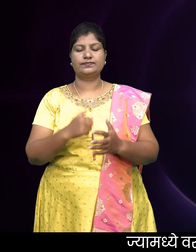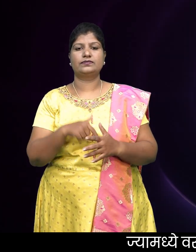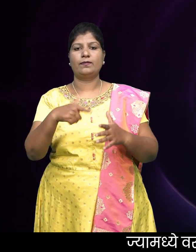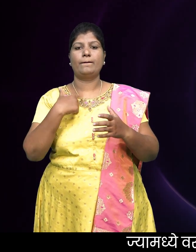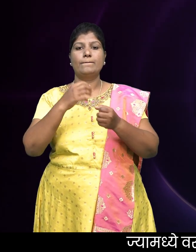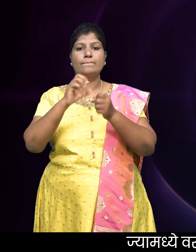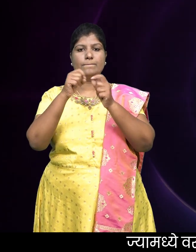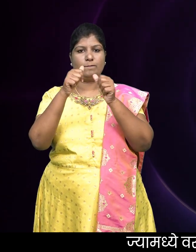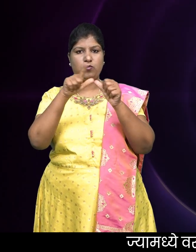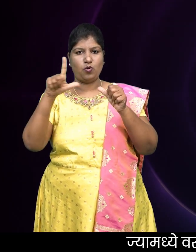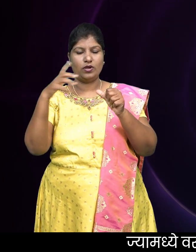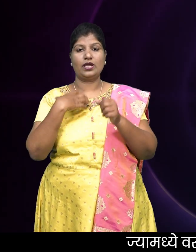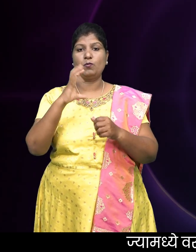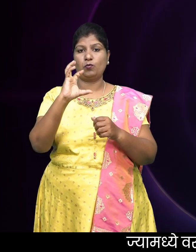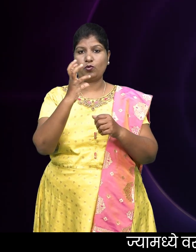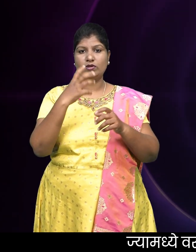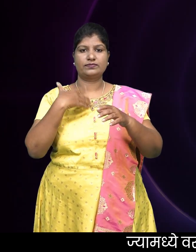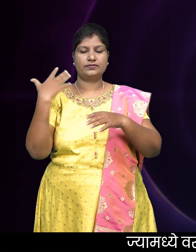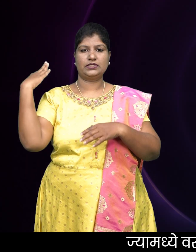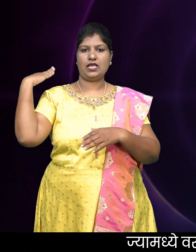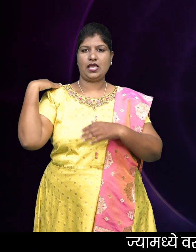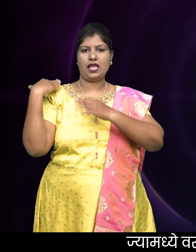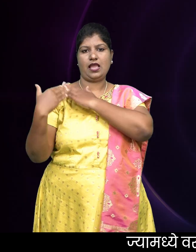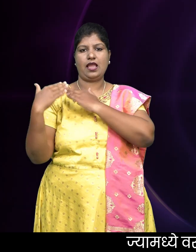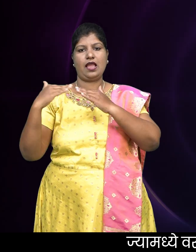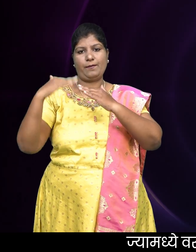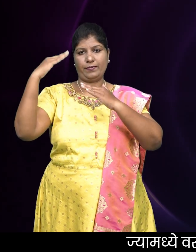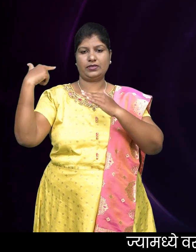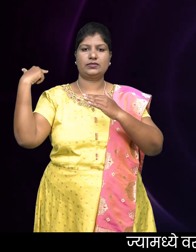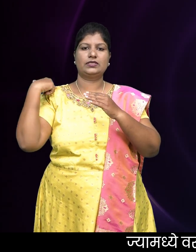ज्यामध्ये वरच्या हाताचा चेंडू निश्चित केला जातो.